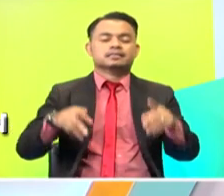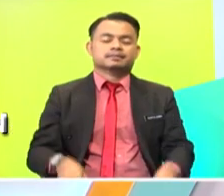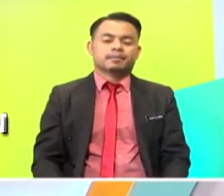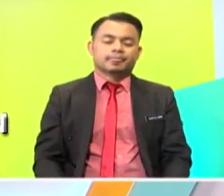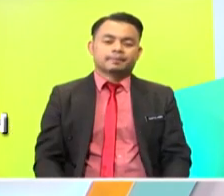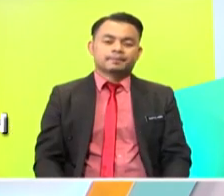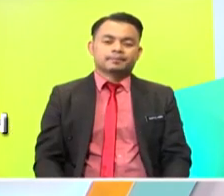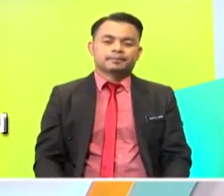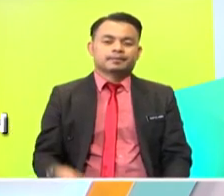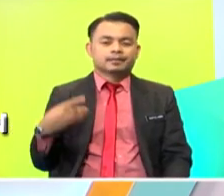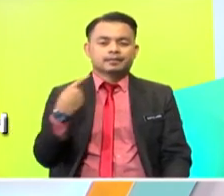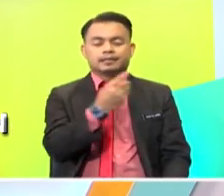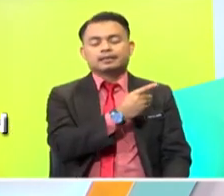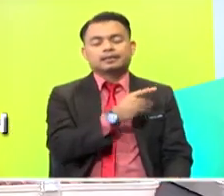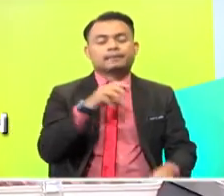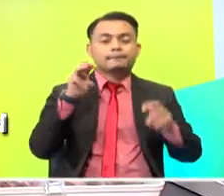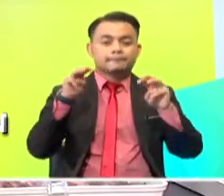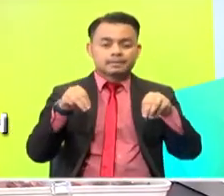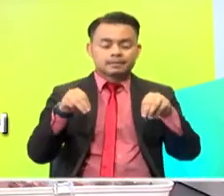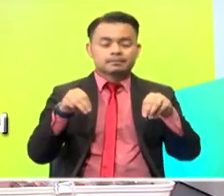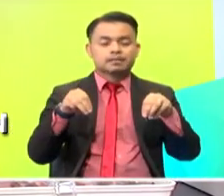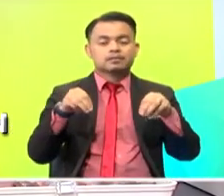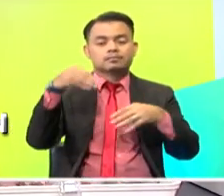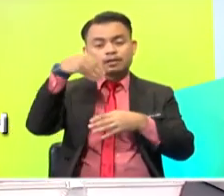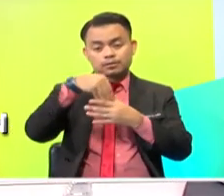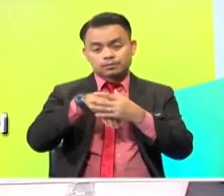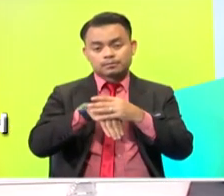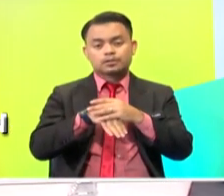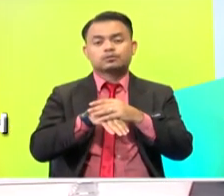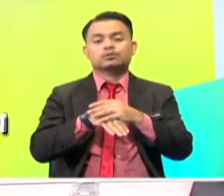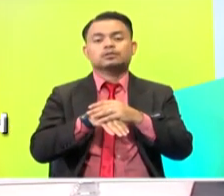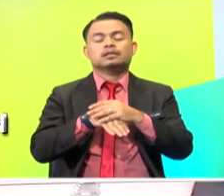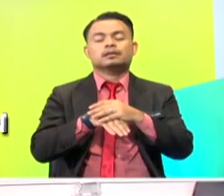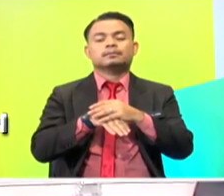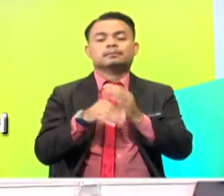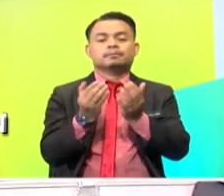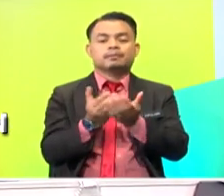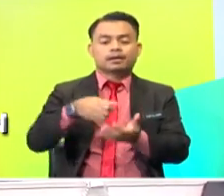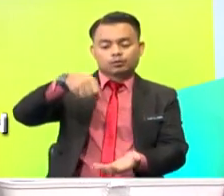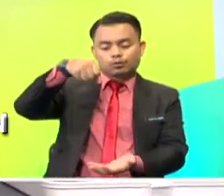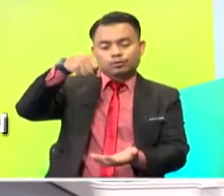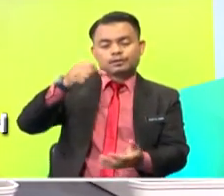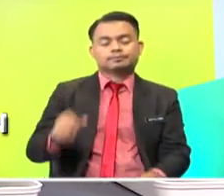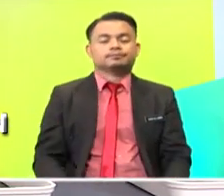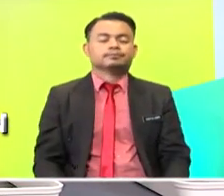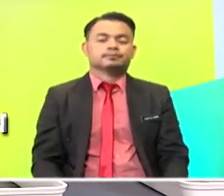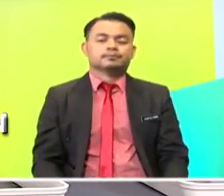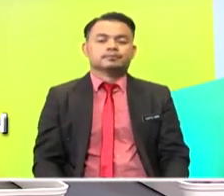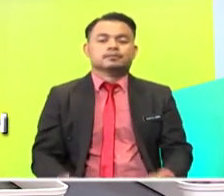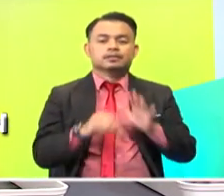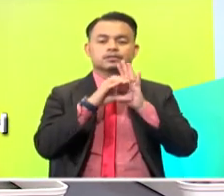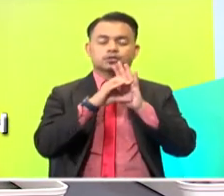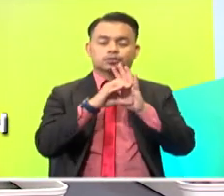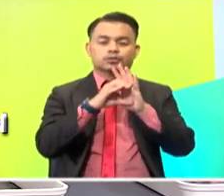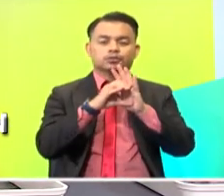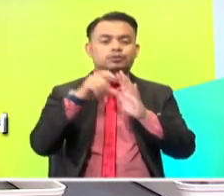tetep lalu simpan di dalam bakuaso Cie so disini Coba ada contoh